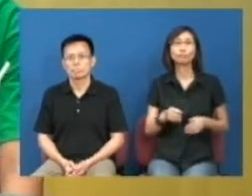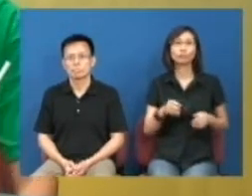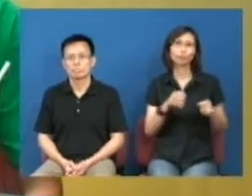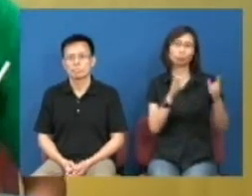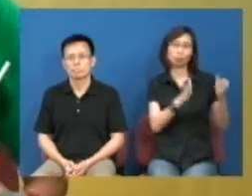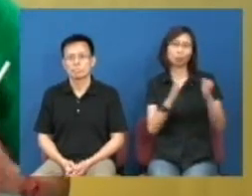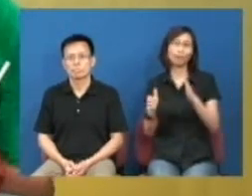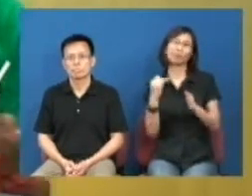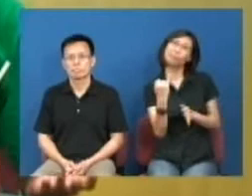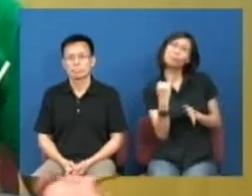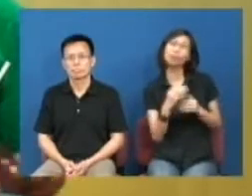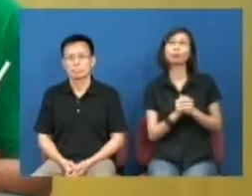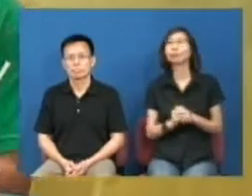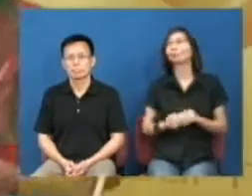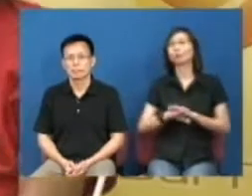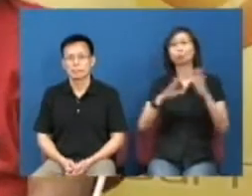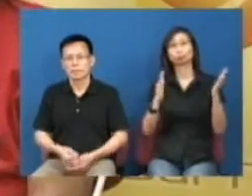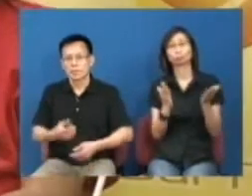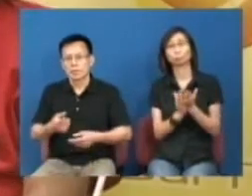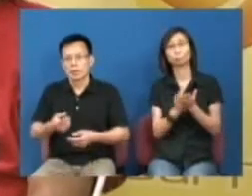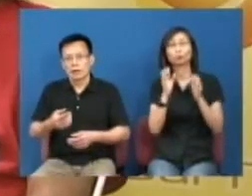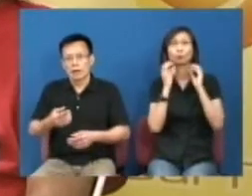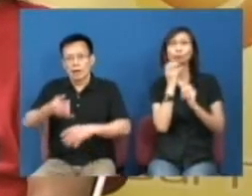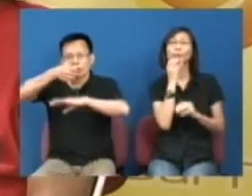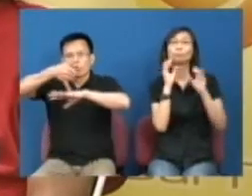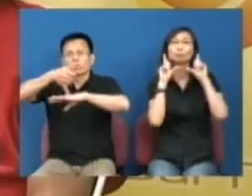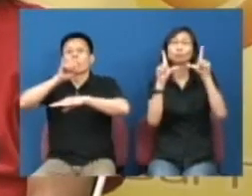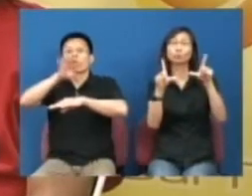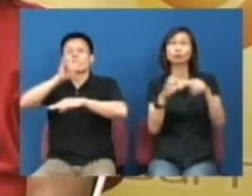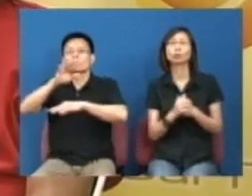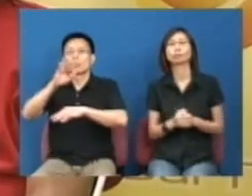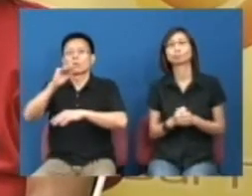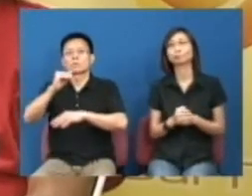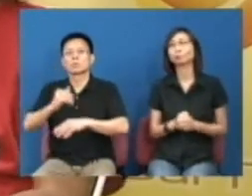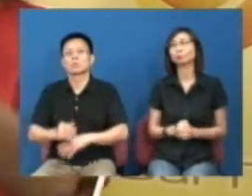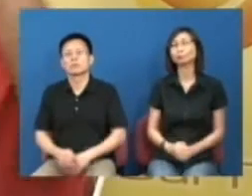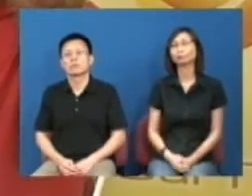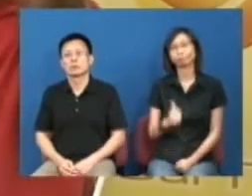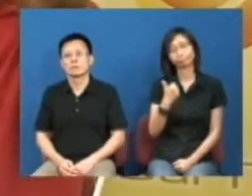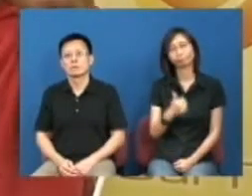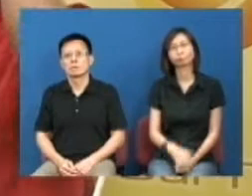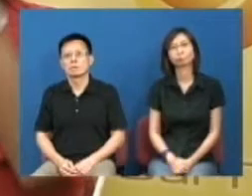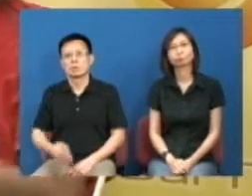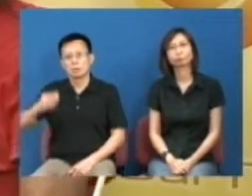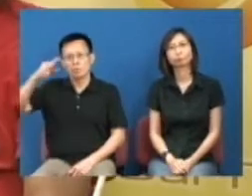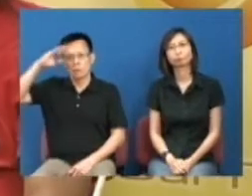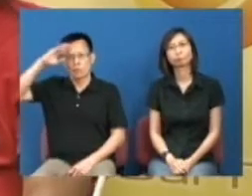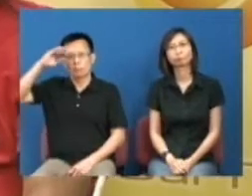個。即係全體表態。 你使乜即係喺台上面講咪得咯？ 係咯， 係嘛？警方放